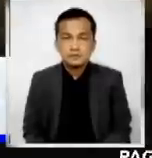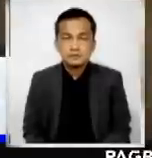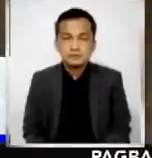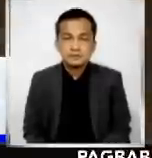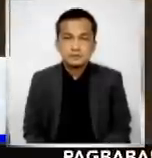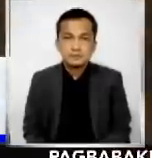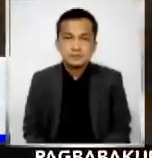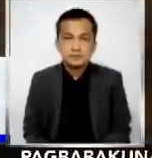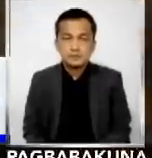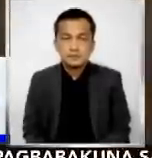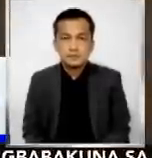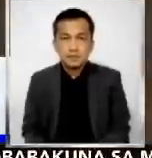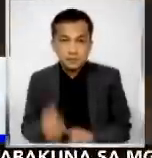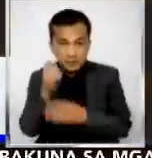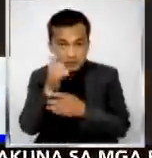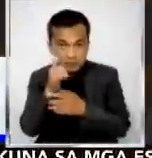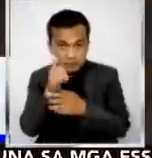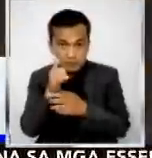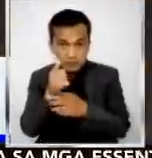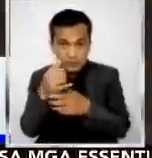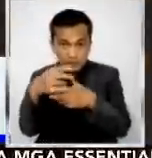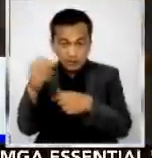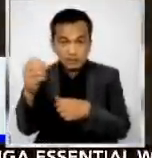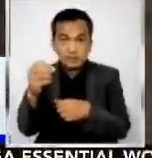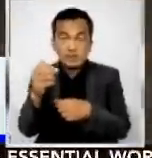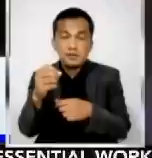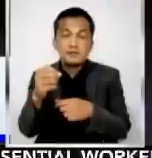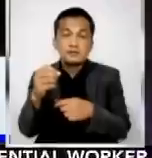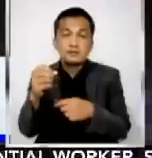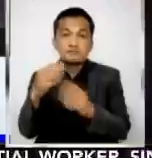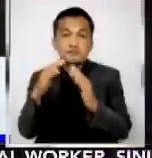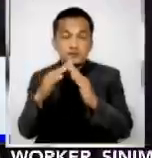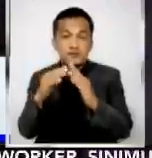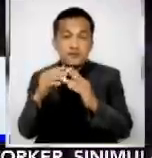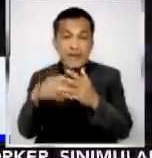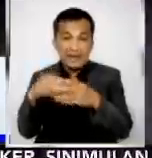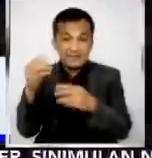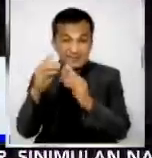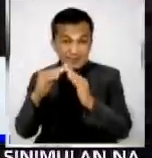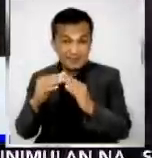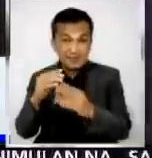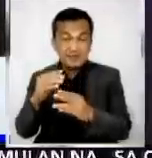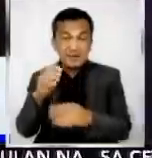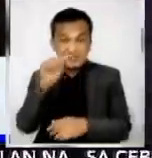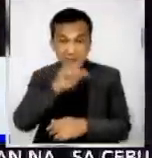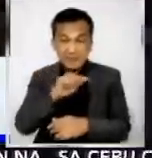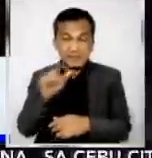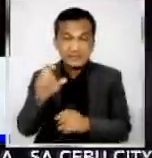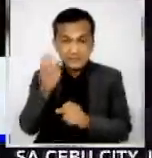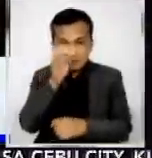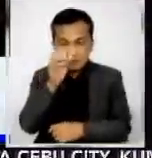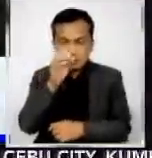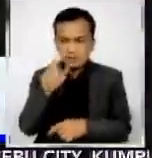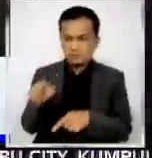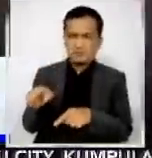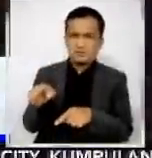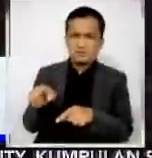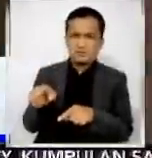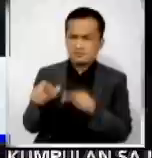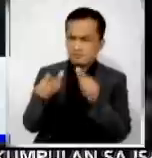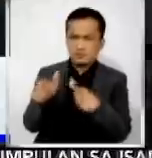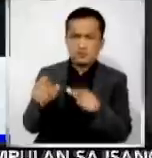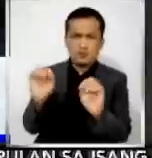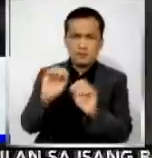Kuha ito sa isang outdoor bar sa Cebu City nitong Sabado ng gabi. Parang walang pandemya dahil sa dami ng mga nagkukumpulan.